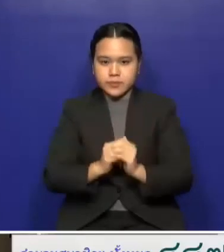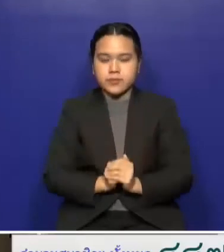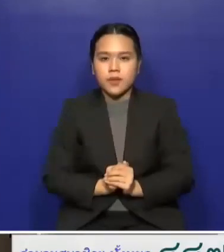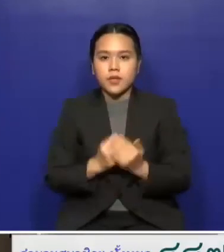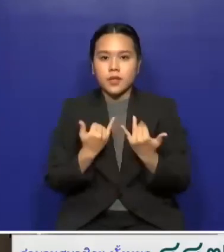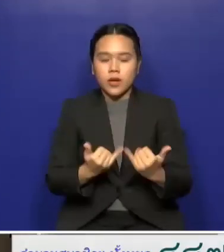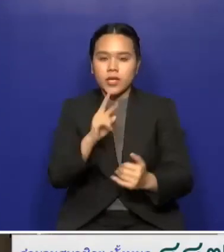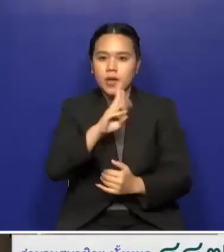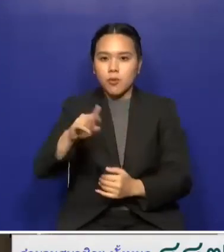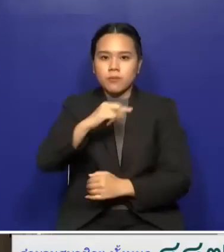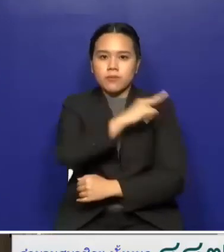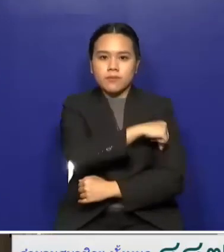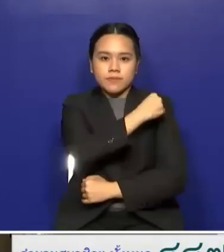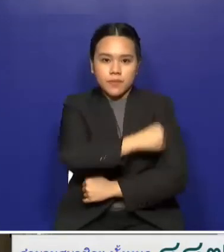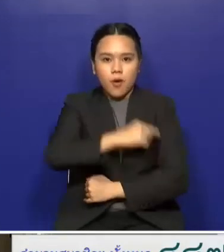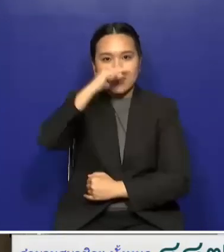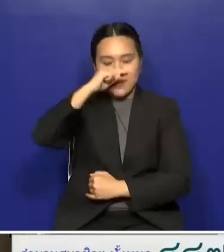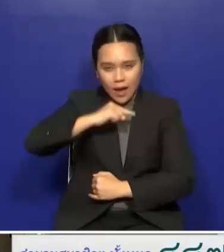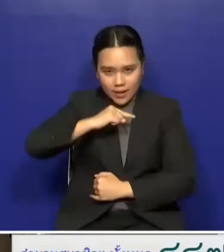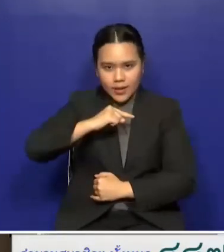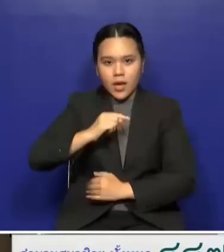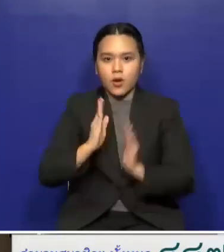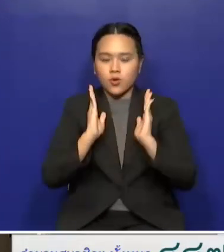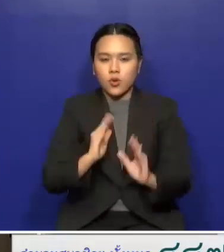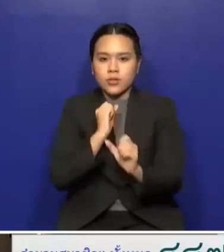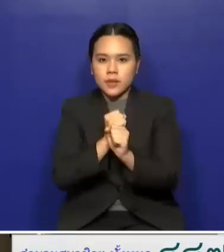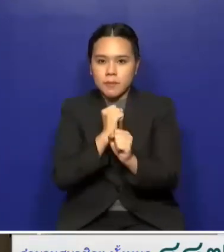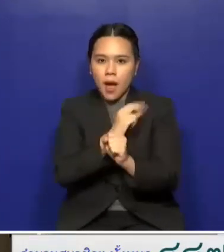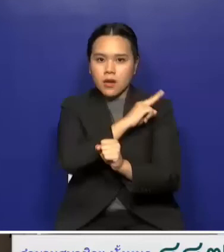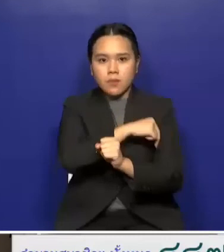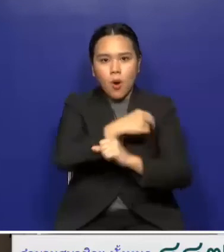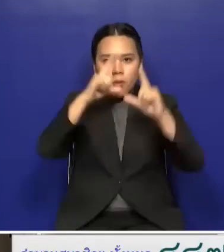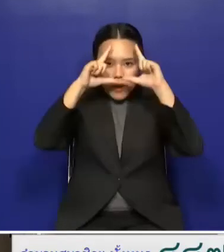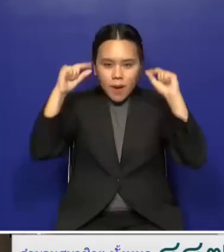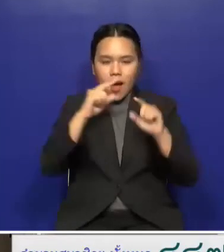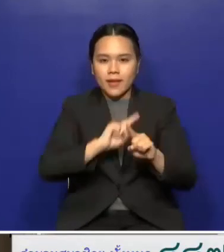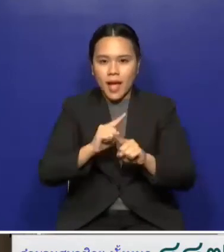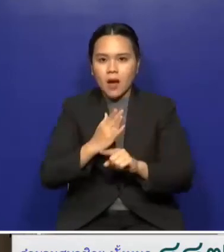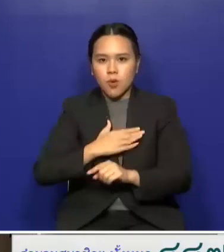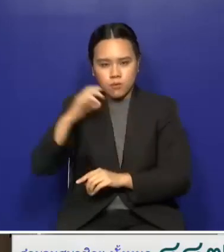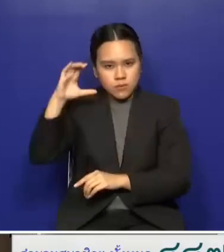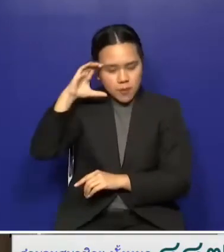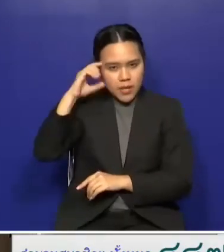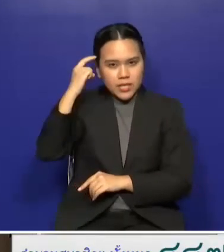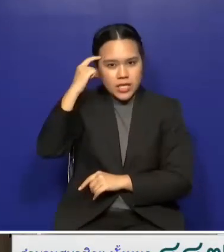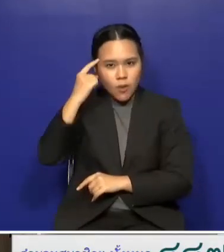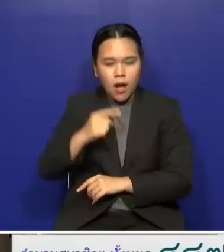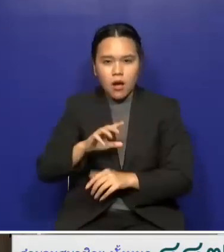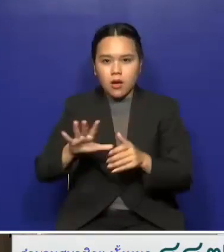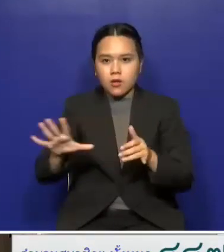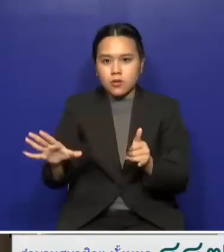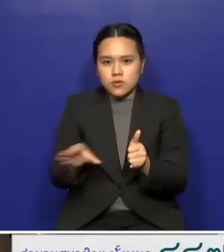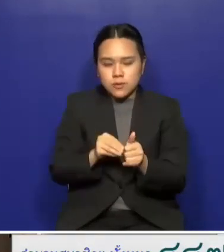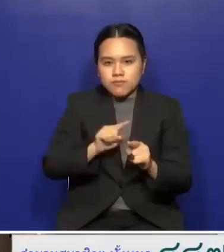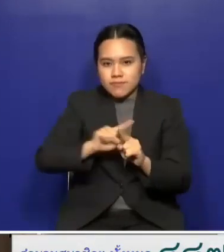สาธารณสุขไทยบุคลากรของเราจะสามารถทำให้สถานการณ์คลี่คลายได้แน่นอนแต่รัฐบาลต้องอย่าให้ประช